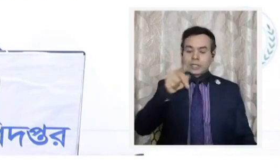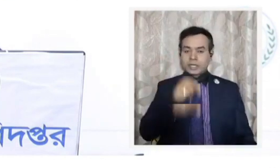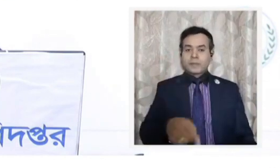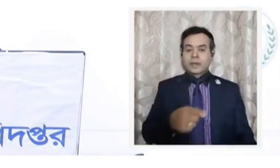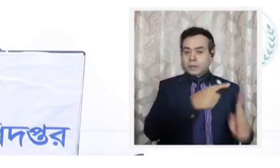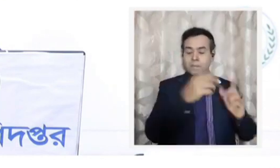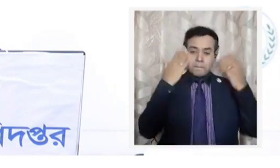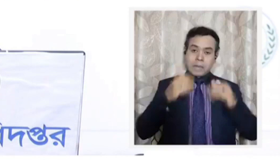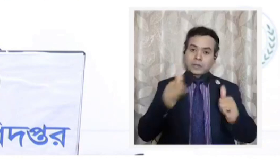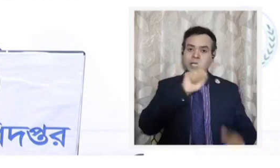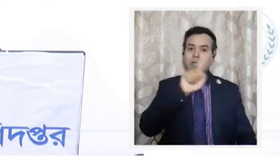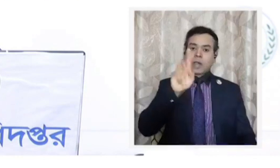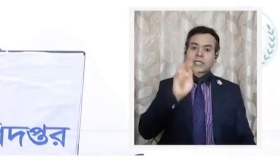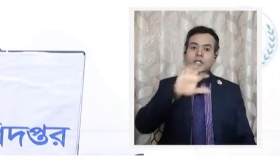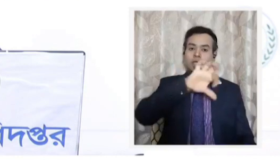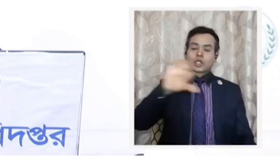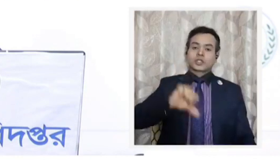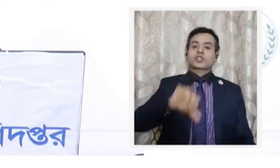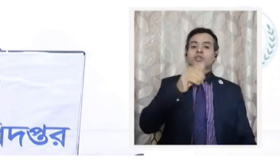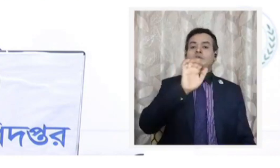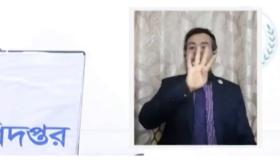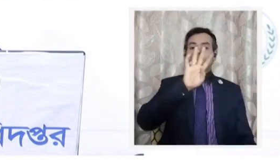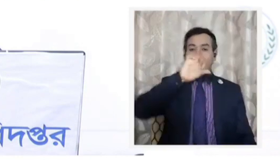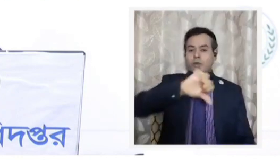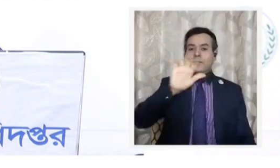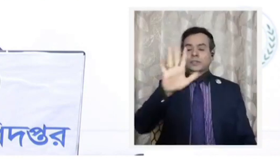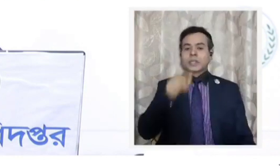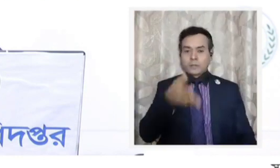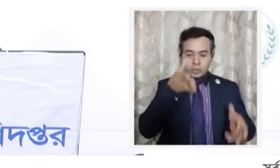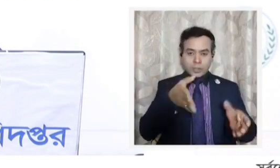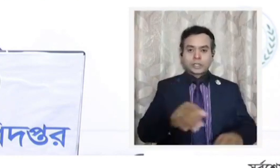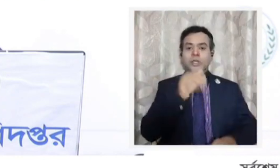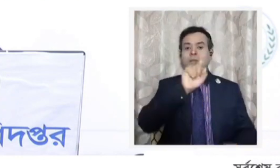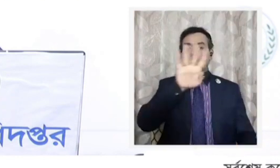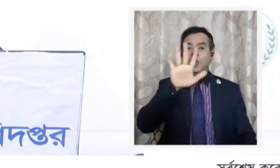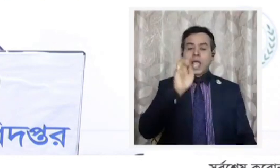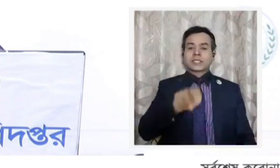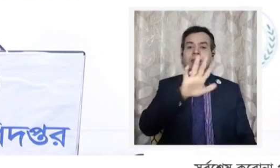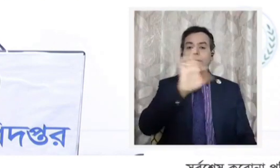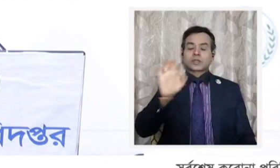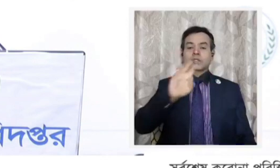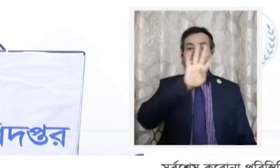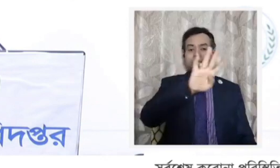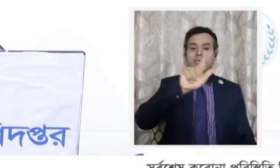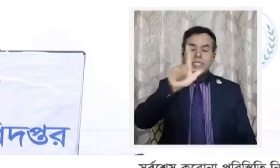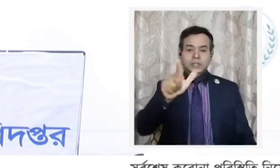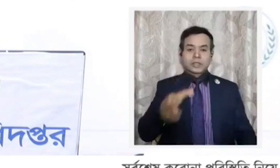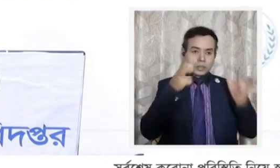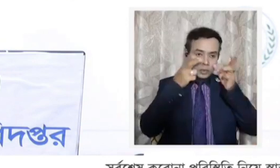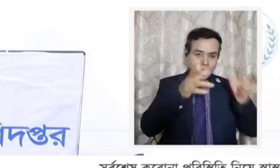গেছেন 27,542 জন। এ পর্যন্ত আইসোলেশন থেকে মুক্ত হয়েছেন 11,995 জন। বর্তমানে আইসোলেশনে